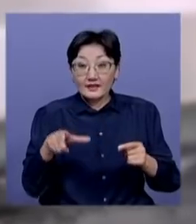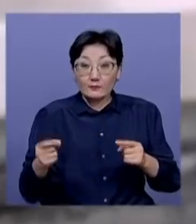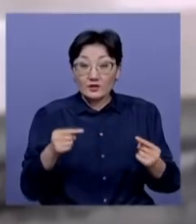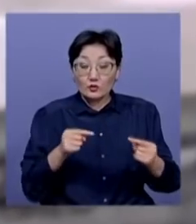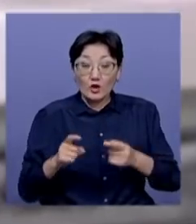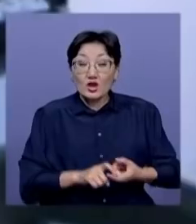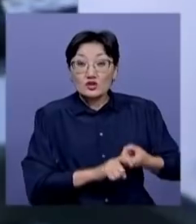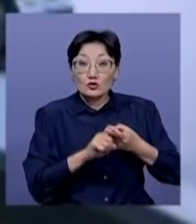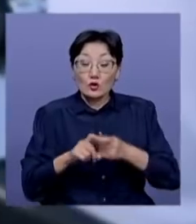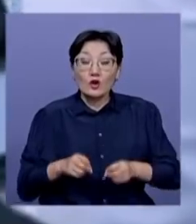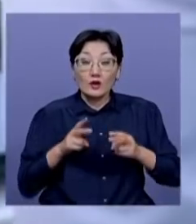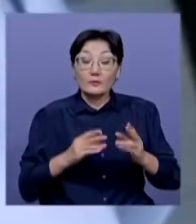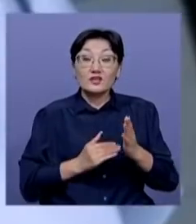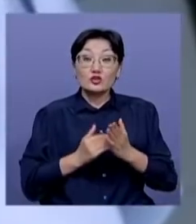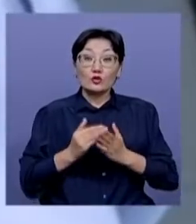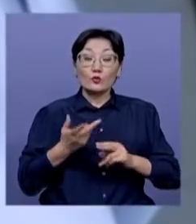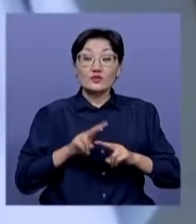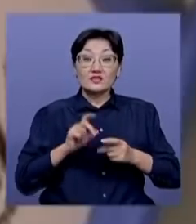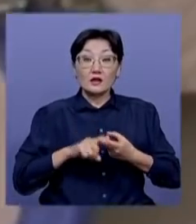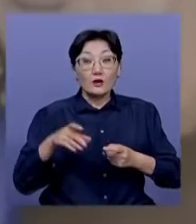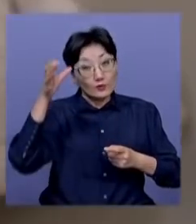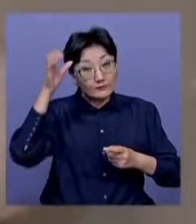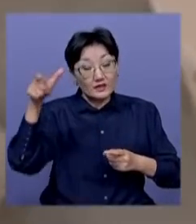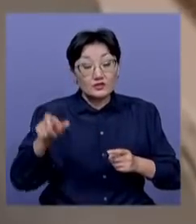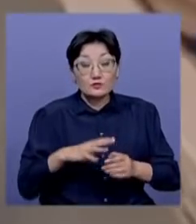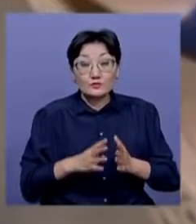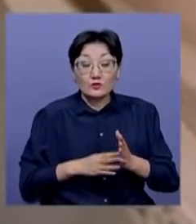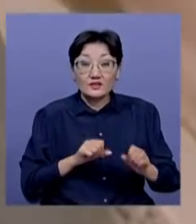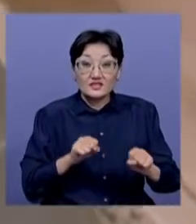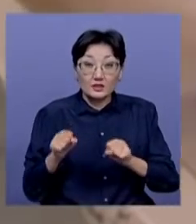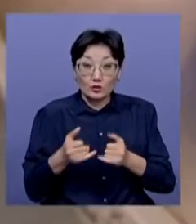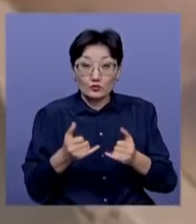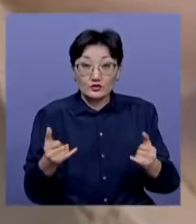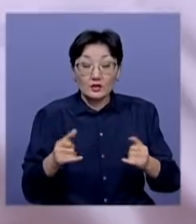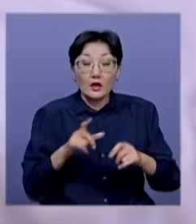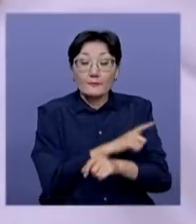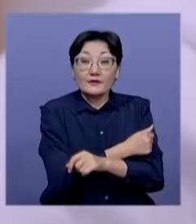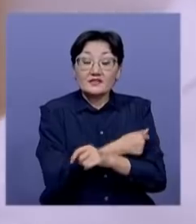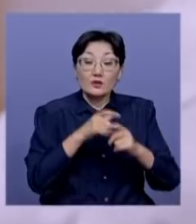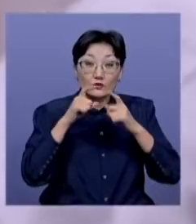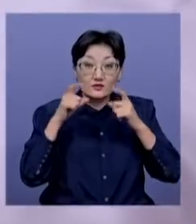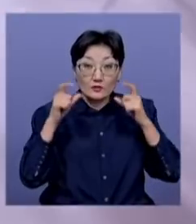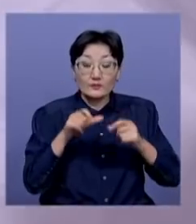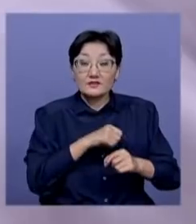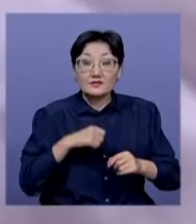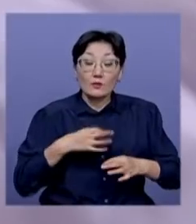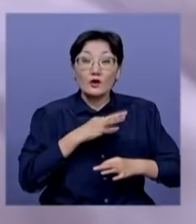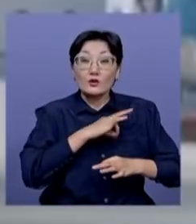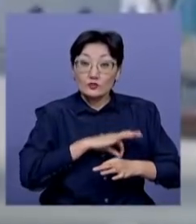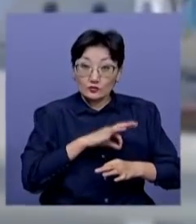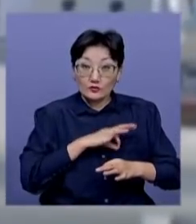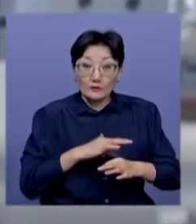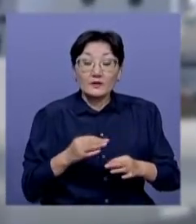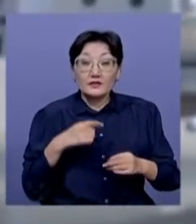жұғу қаупі де жоғарылайды екен. Осы ретте ғалымдар COVID-19-дан сақтану үшін медициналық масканың ең тиімді құрал екенін